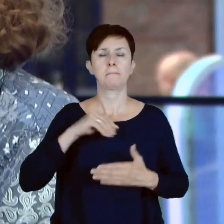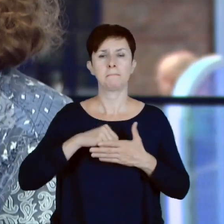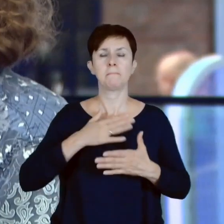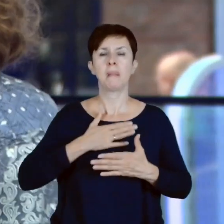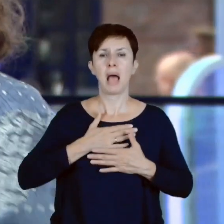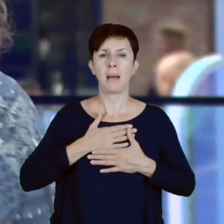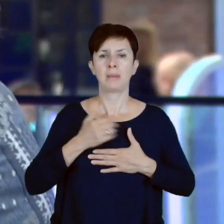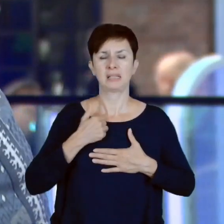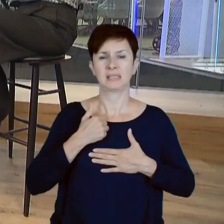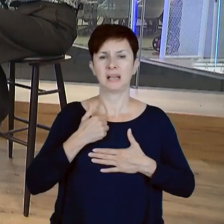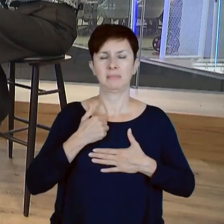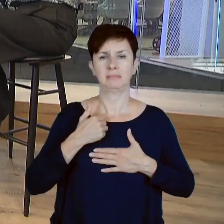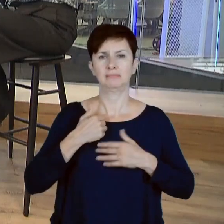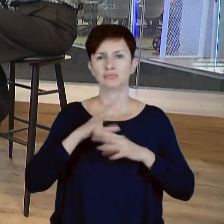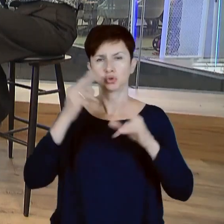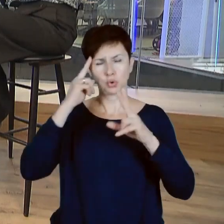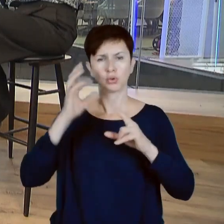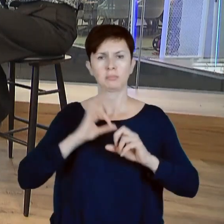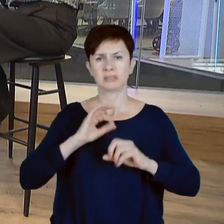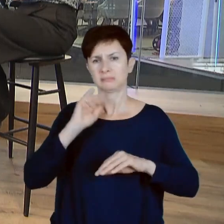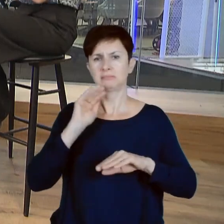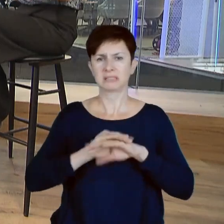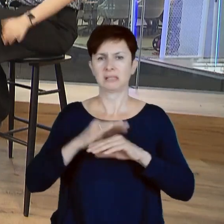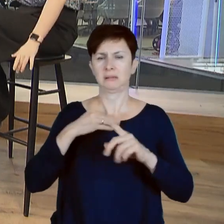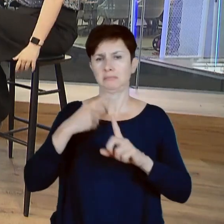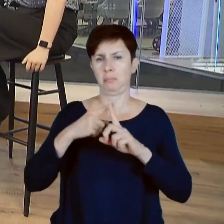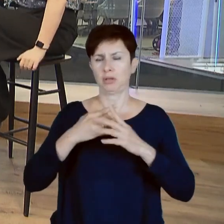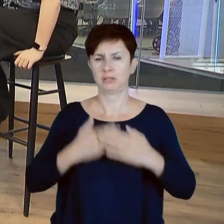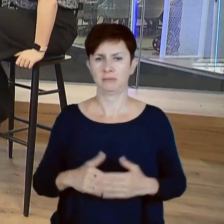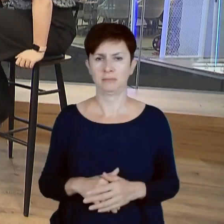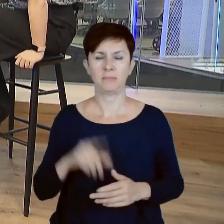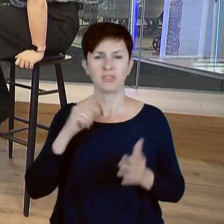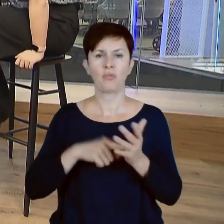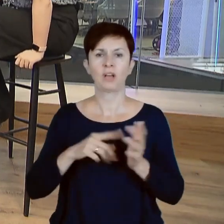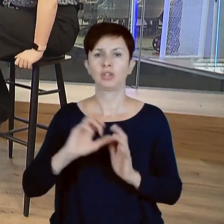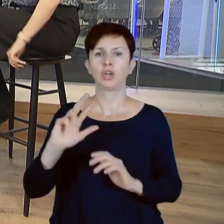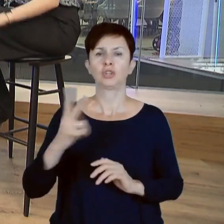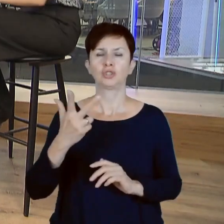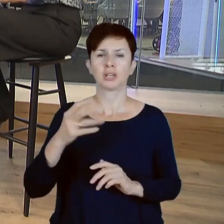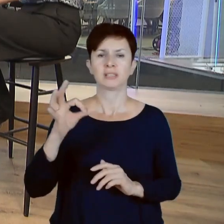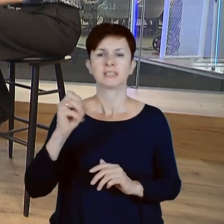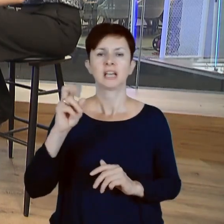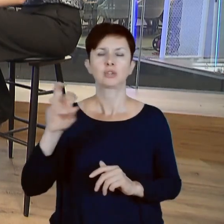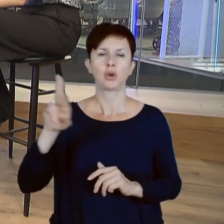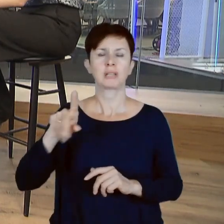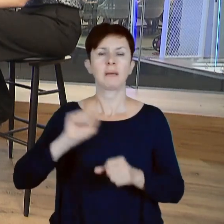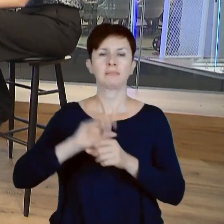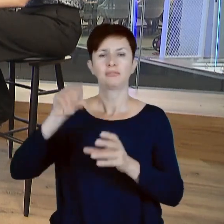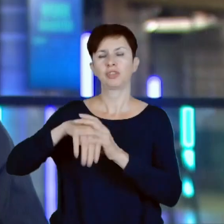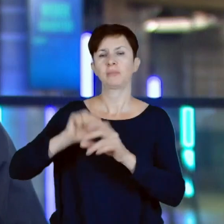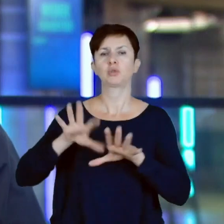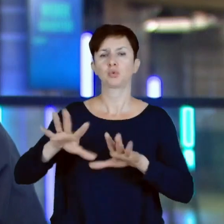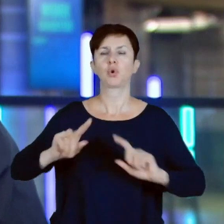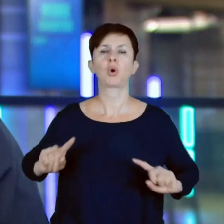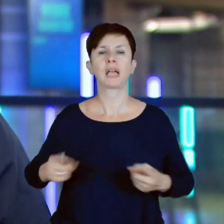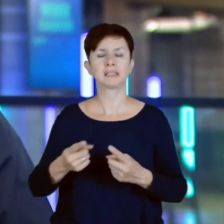koru. I to chyba akurat jest coś, co jest fajne w trzecim sektorze, że jednak jest tam bardzo dużo organizacji, które są